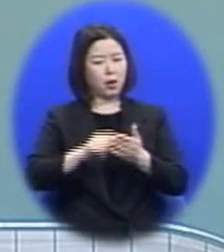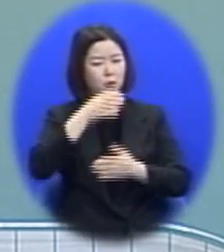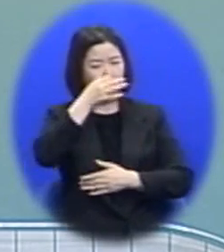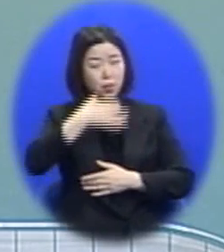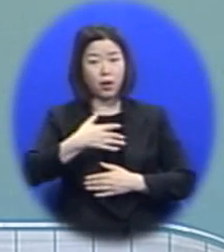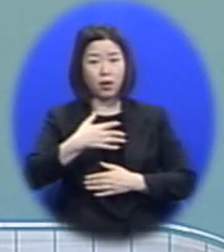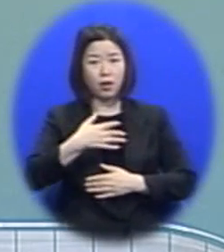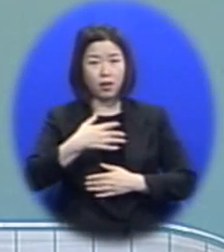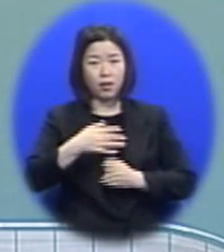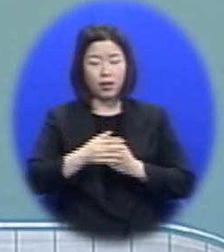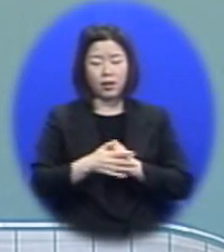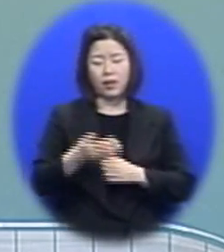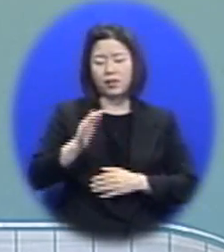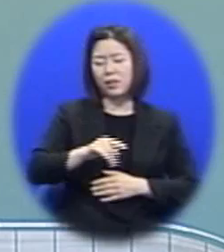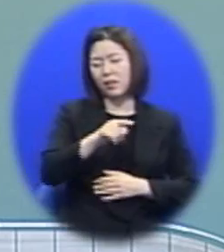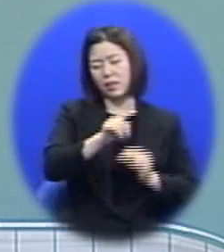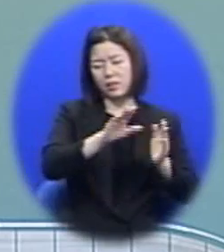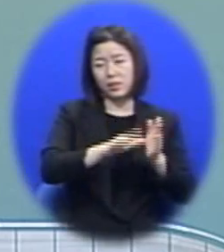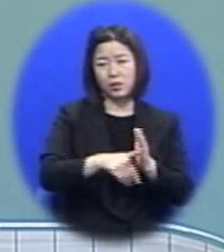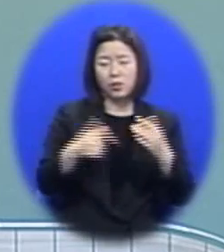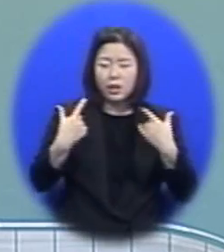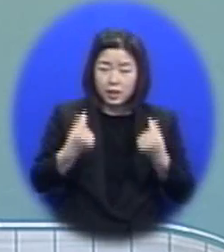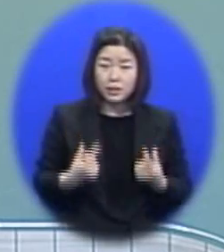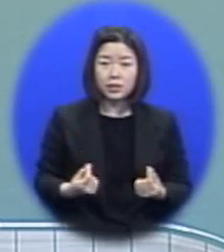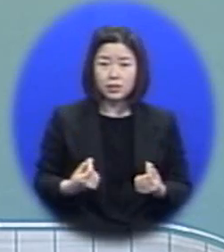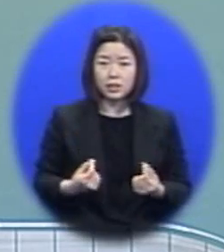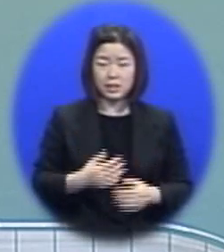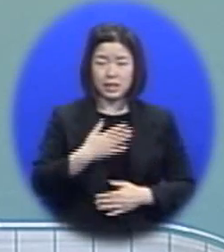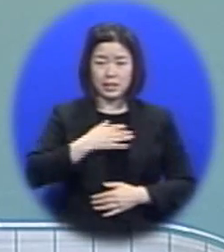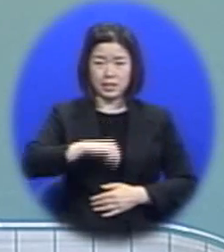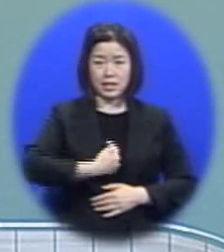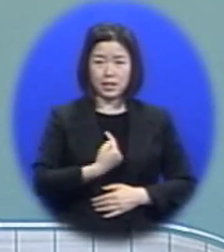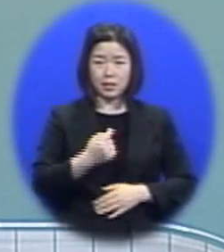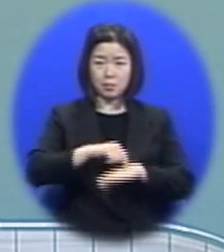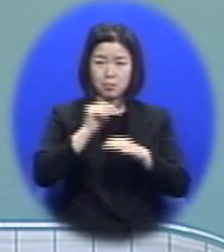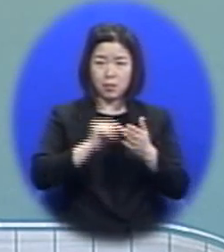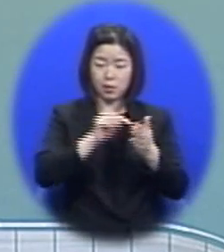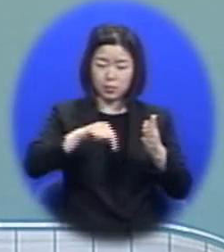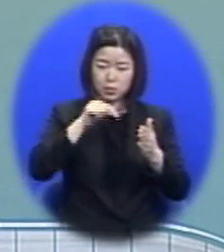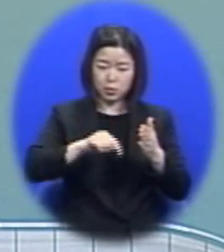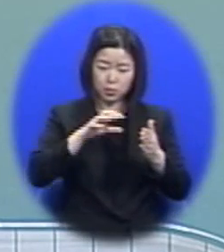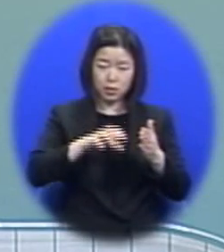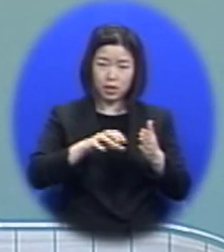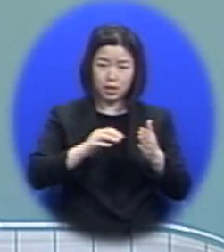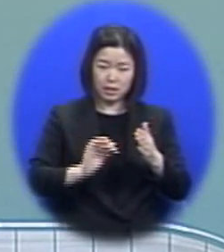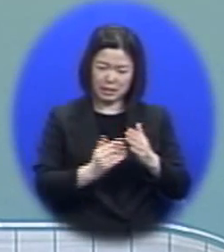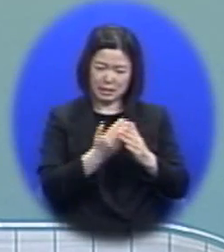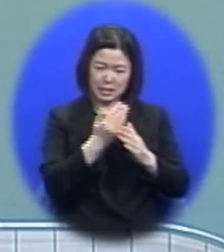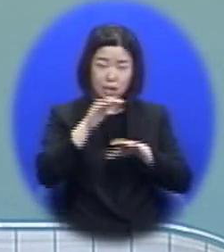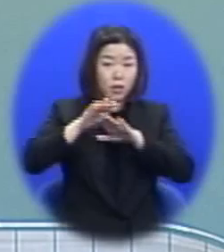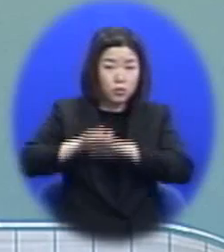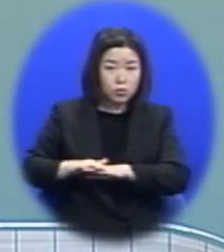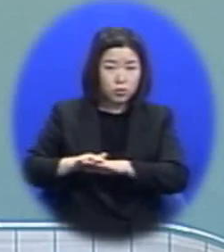힘들어지더라 근데 그때도 여전히 자기 마음에서 우러나오는 생각을 누르고 주님의 마음을 생각해